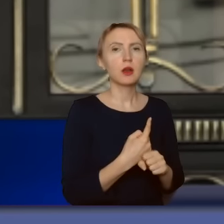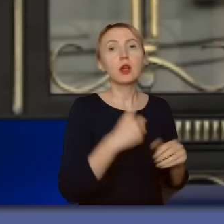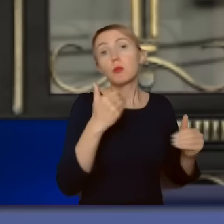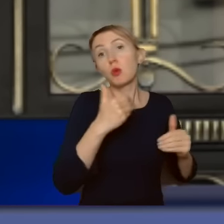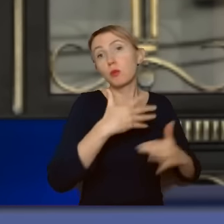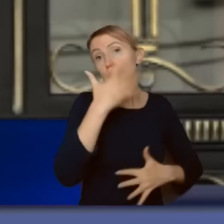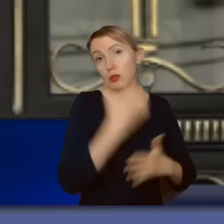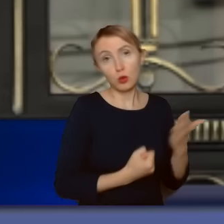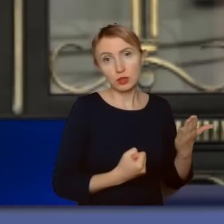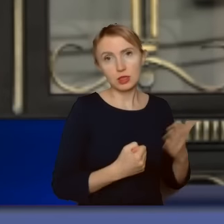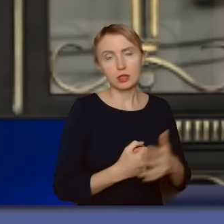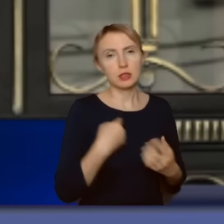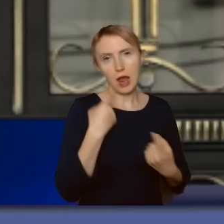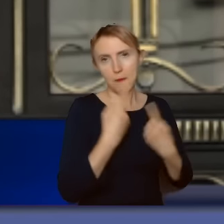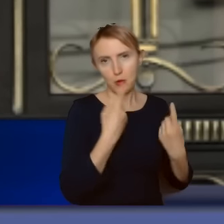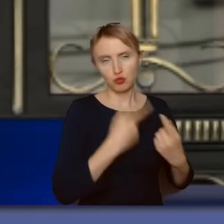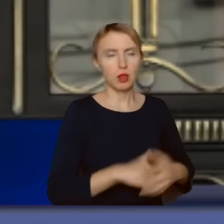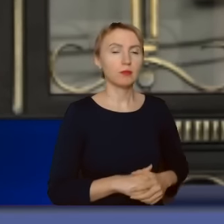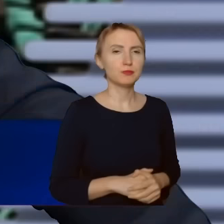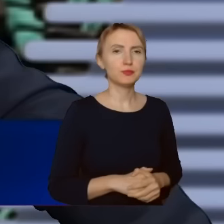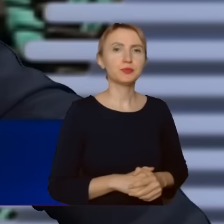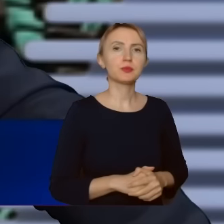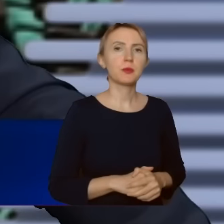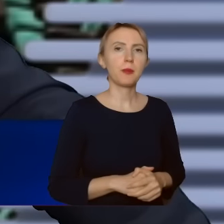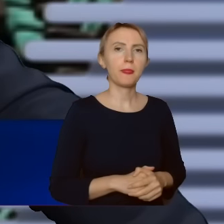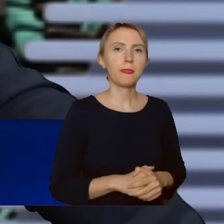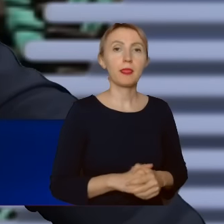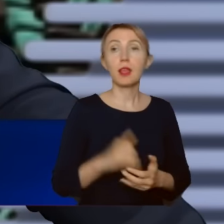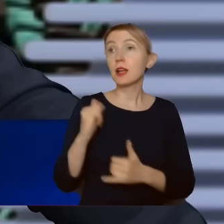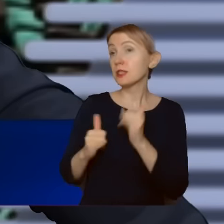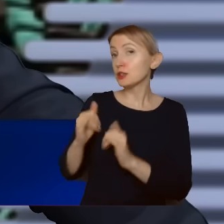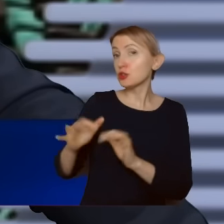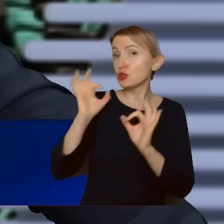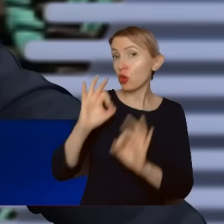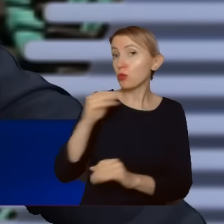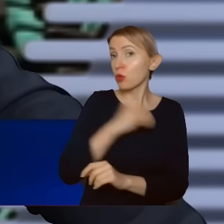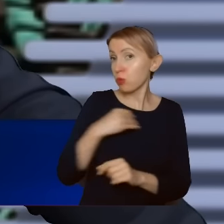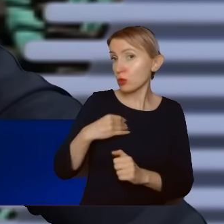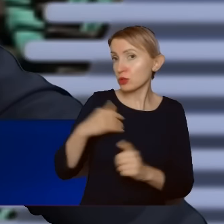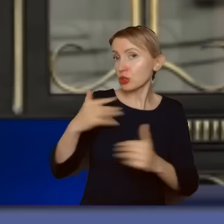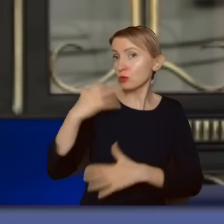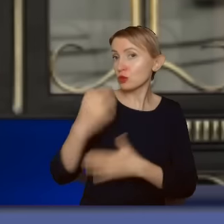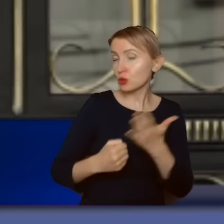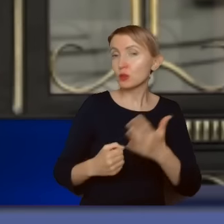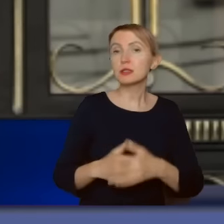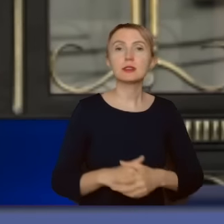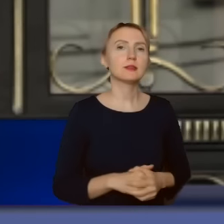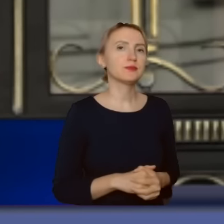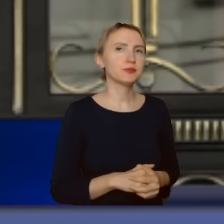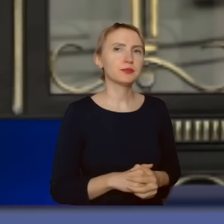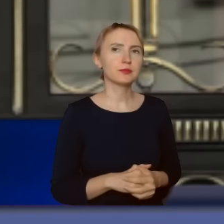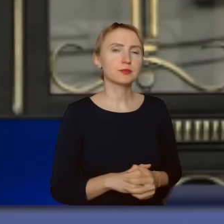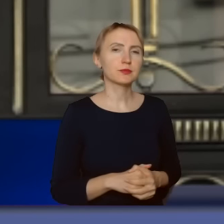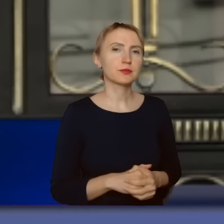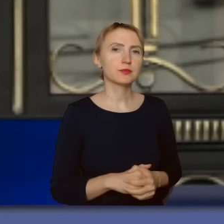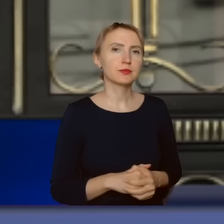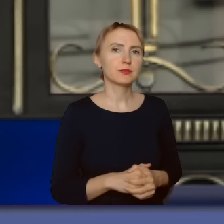myślę, tak moje... Jeśli ma na sercu dobro Polski, to pewnie by skorzystał. To tak, tak. To, tego, że ma